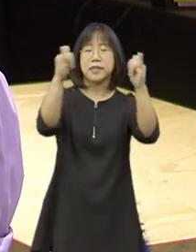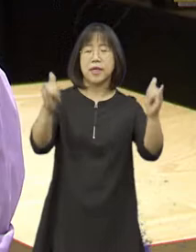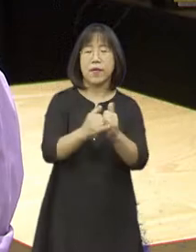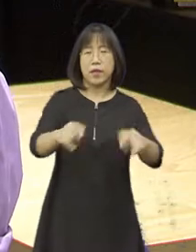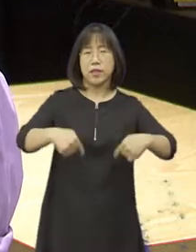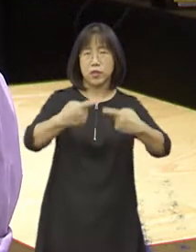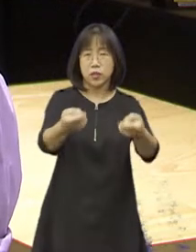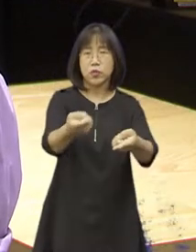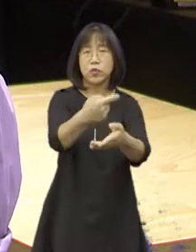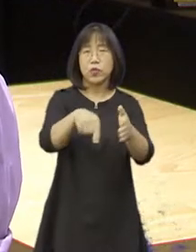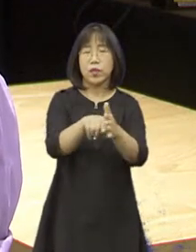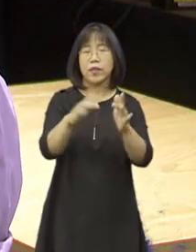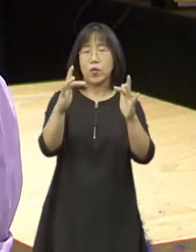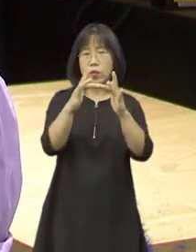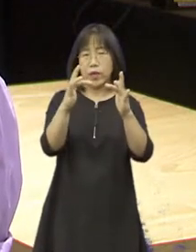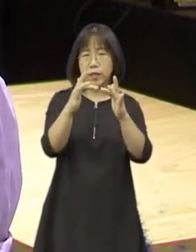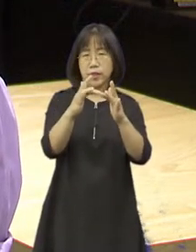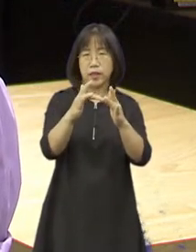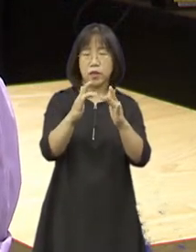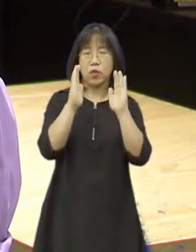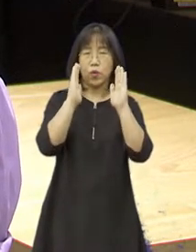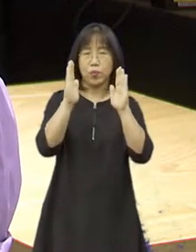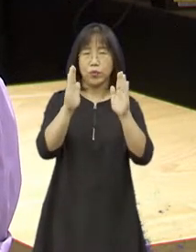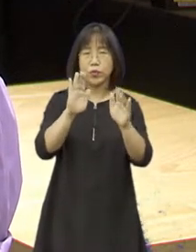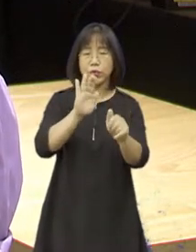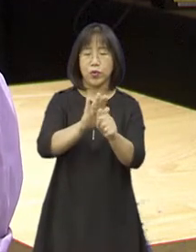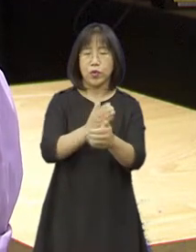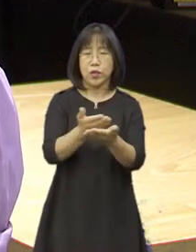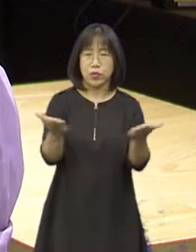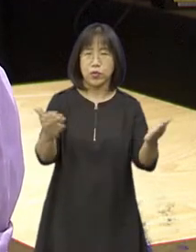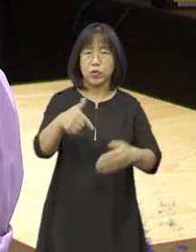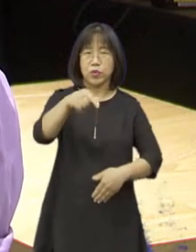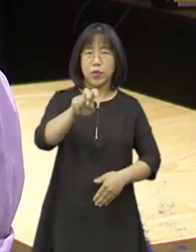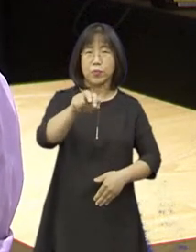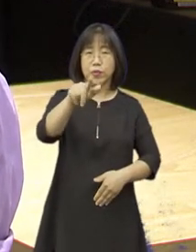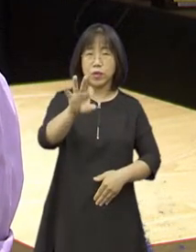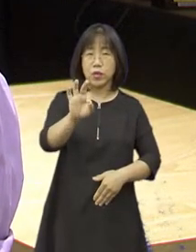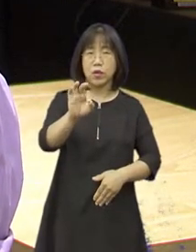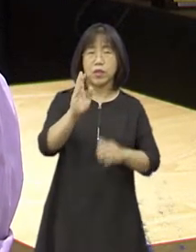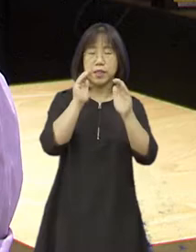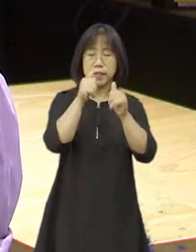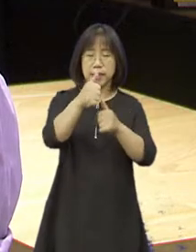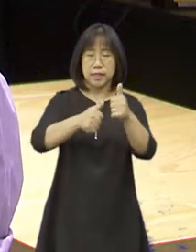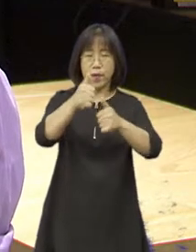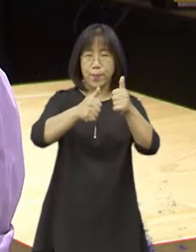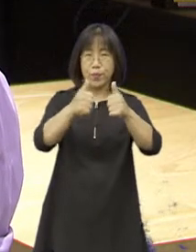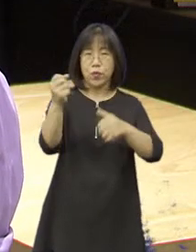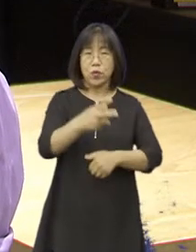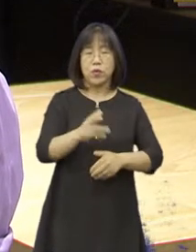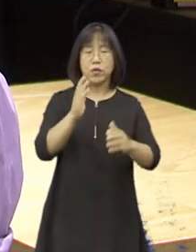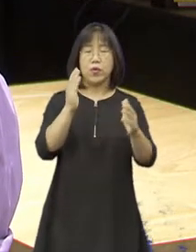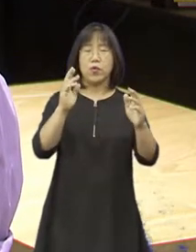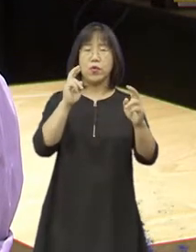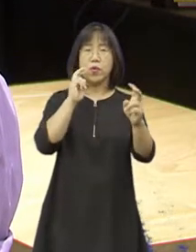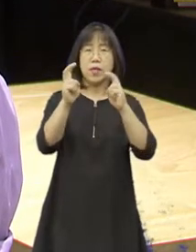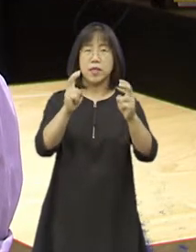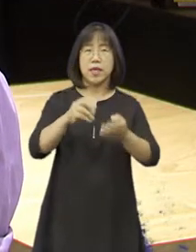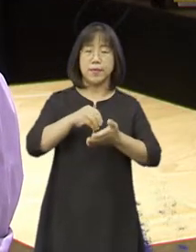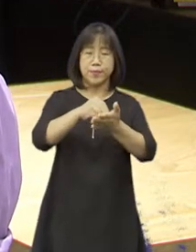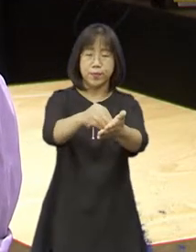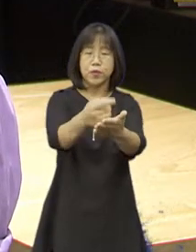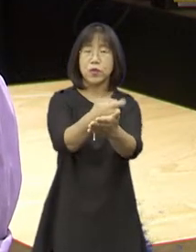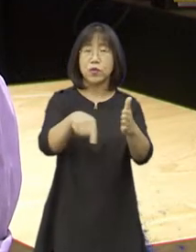위해 온라인 프리패스 학습 지원을 하고 있습니다. 검정고시 준비를 비롯해 진학이나 취업을